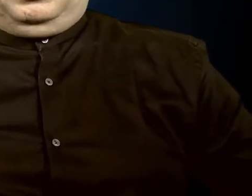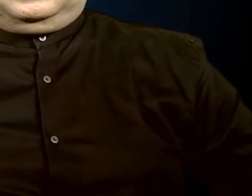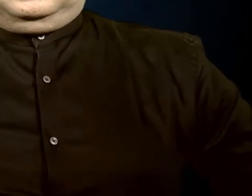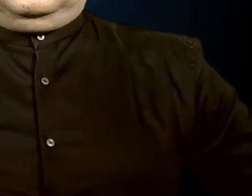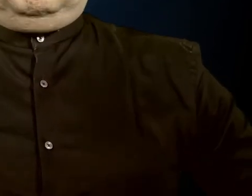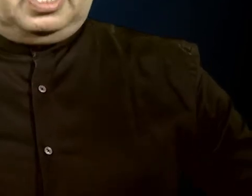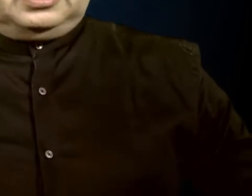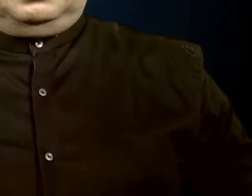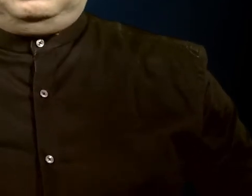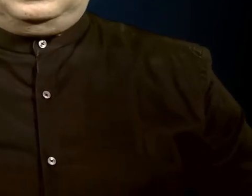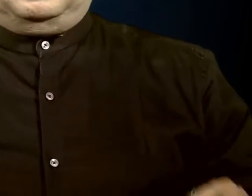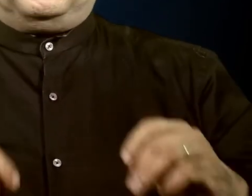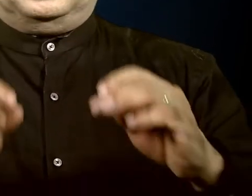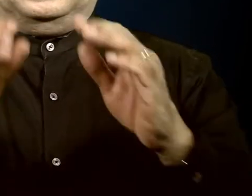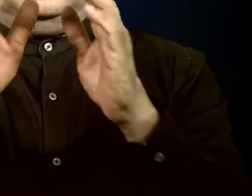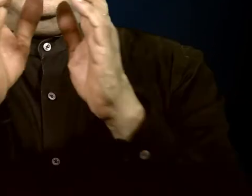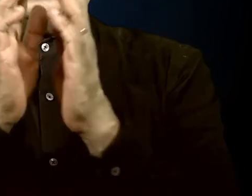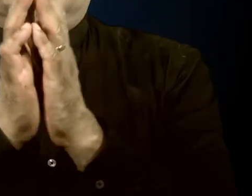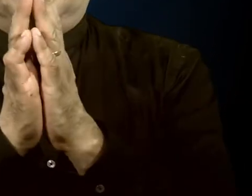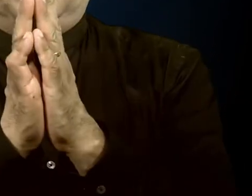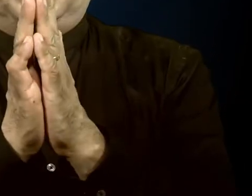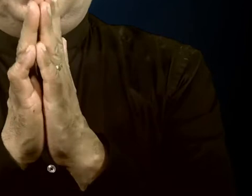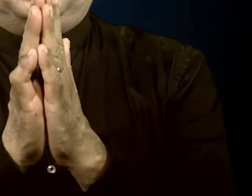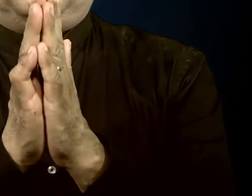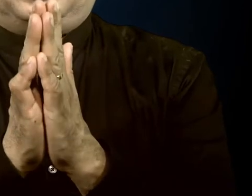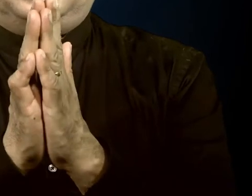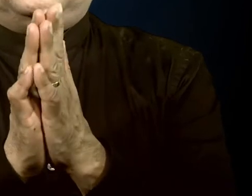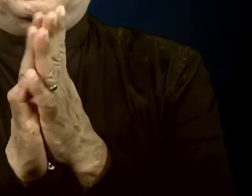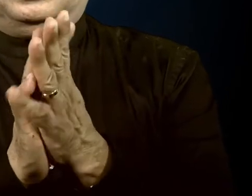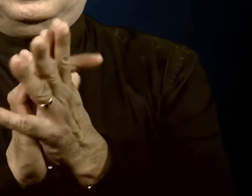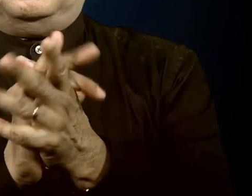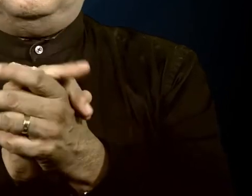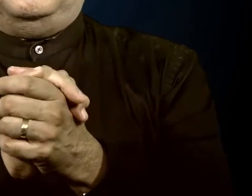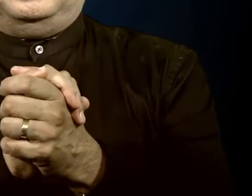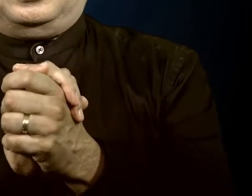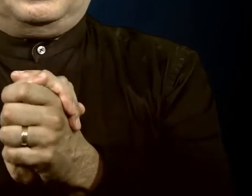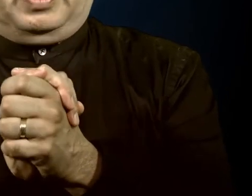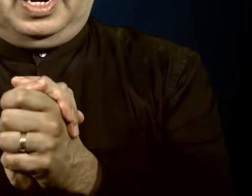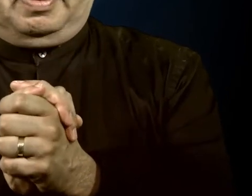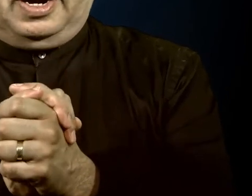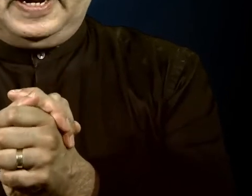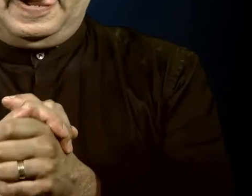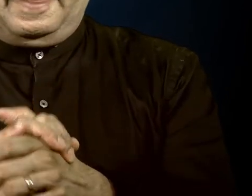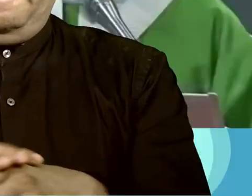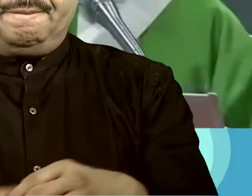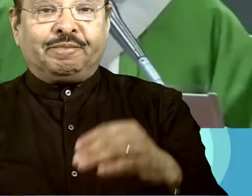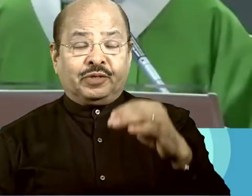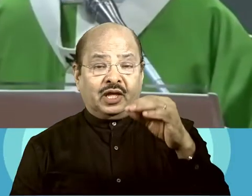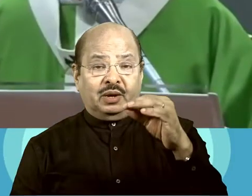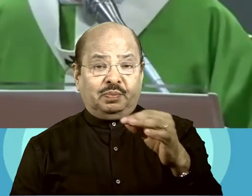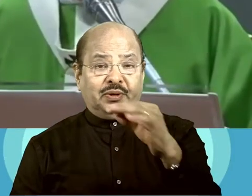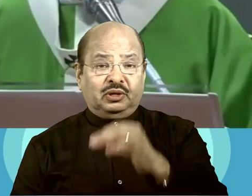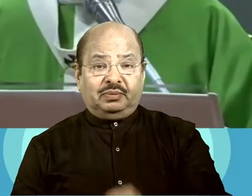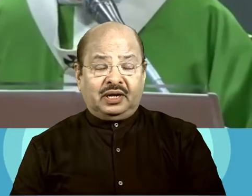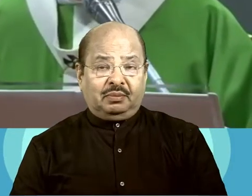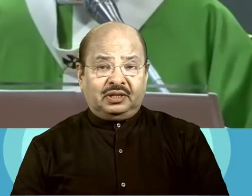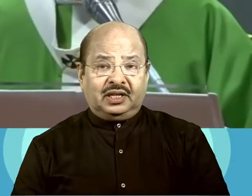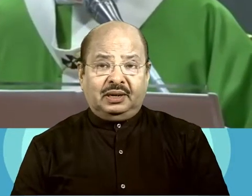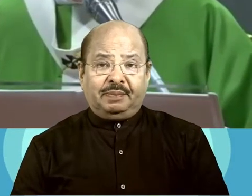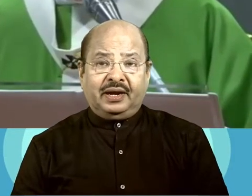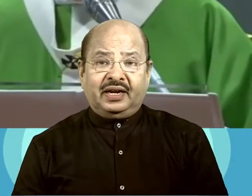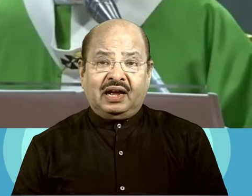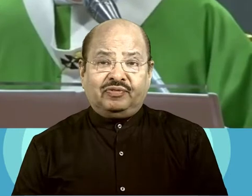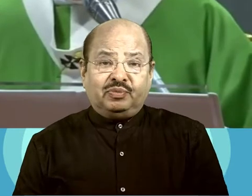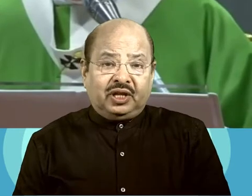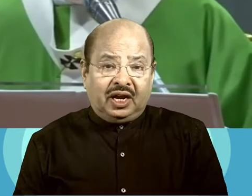യുവതി യുവാക്കൾക്ക് മാത്രമല്ല, ഇത് സഭ മുഴുവനും ആയിട്ടുള്ള ഒരു ആഹ്വാനമാണ്. ഈ